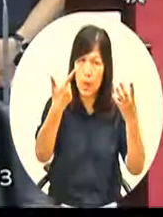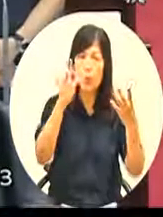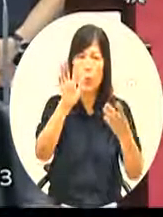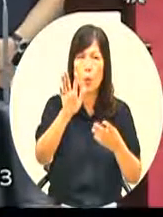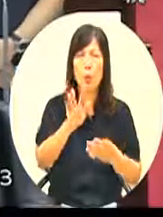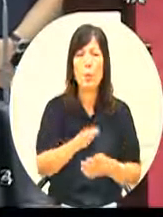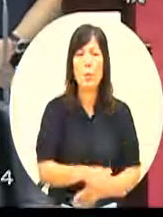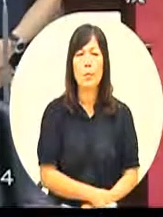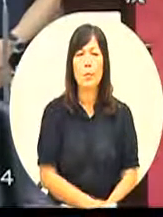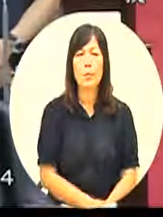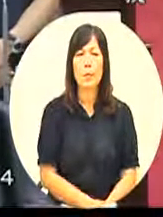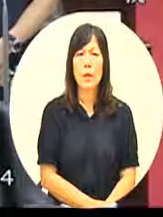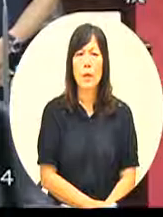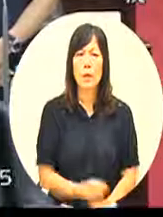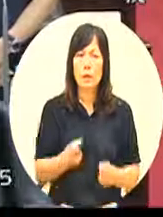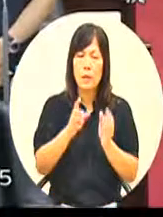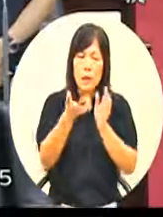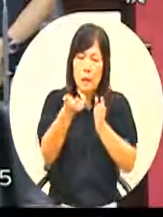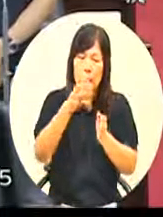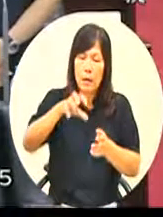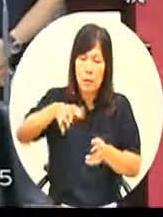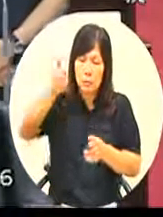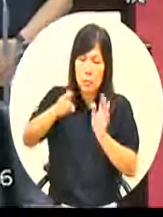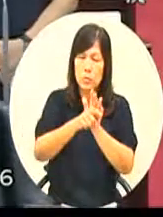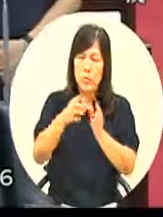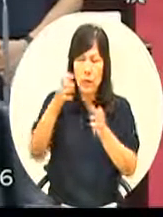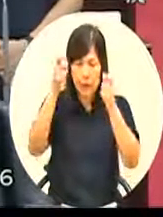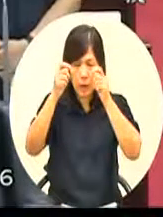那就如同局长讲，高雄市的裁